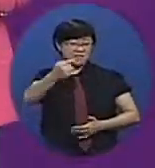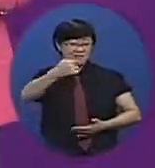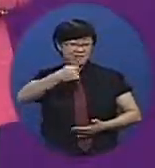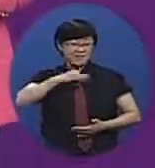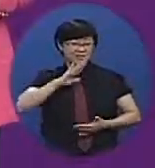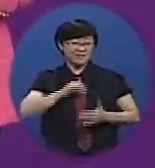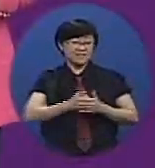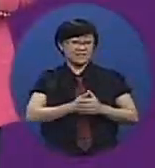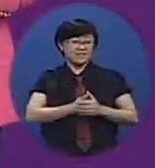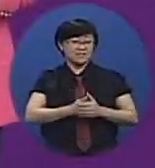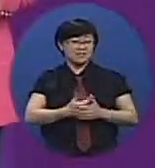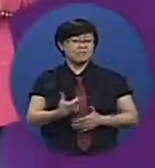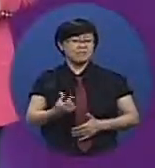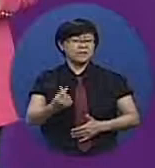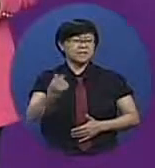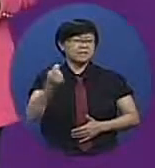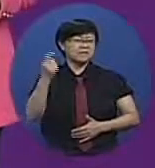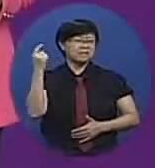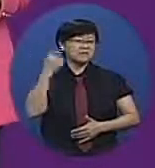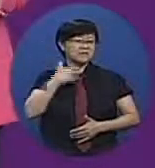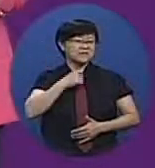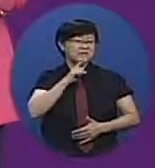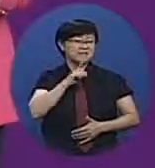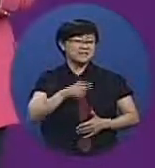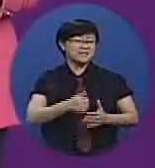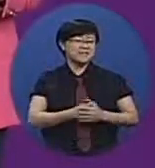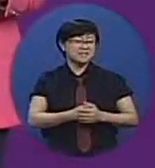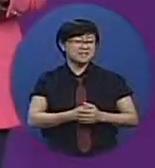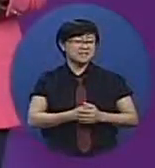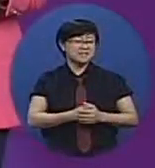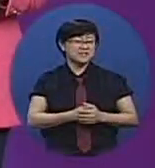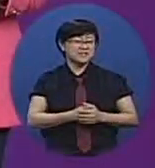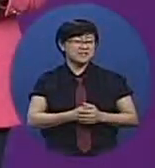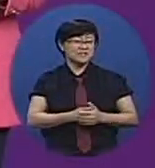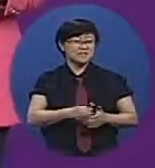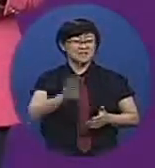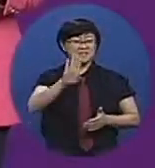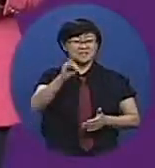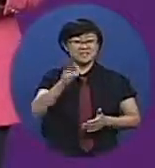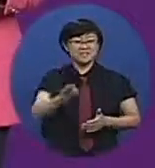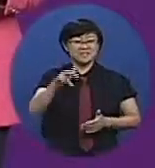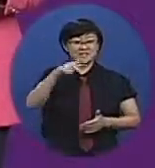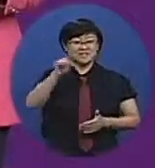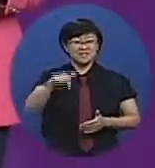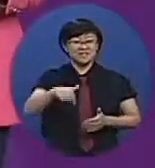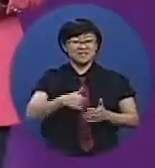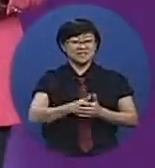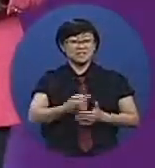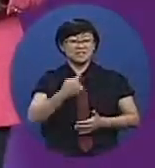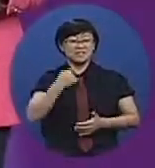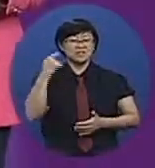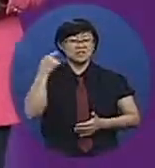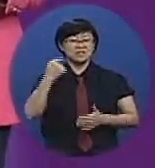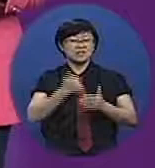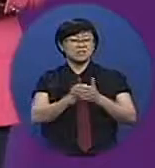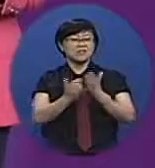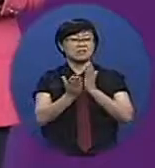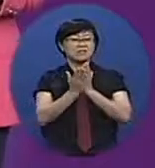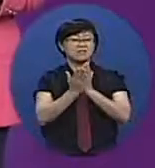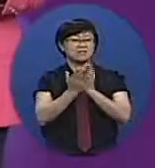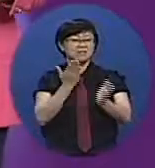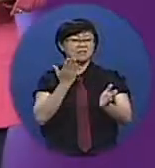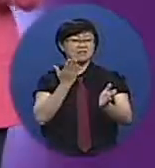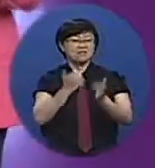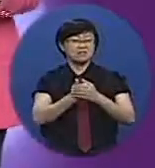신청하셨는데 네. 저는 빨리 들어보고 싶어요. 저는 아주 뽕짝 같은 건요. 네. 네. 목소리가 잘 안 맞는 것 같아요. 안 맞는 것